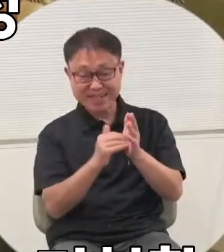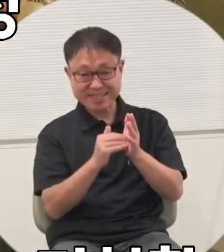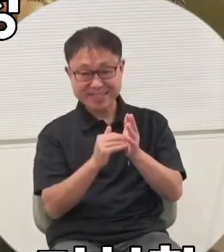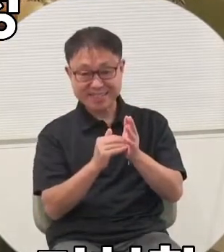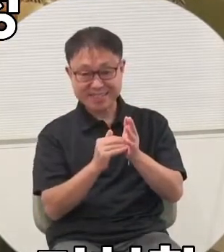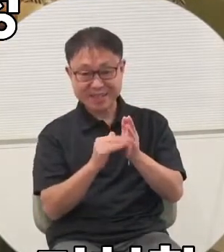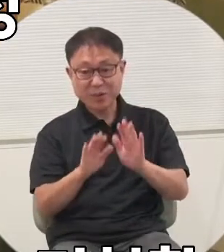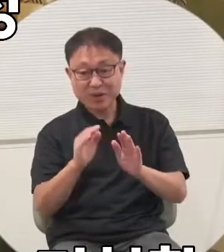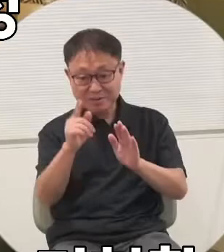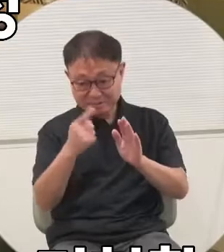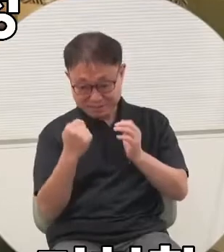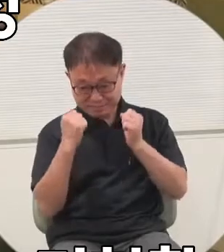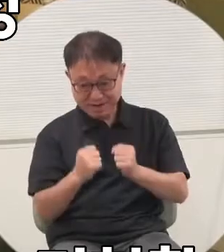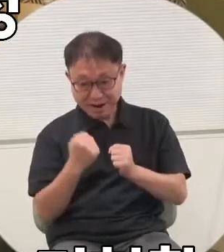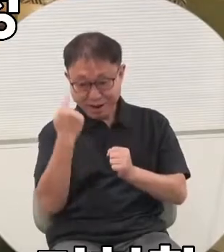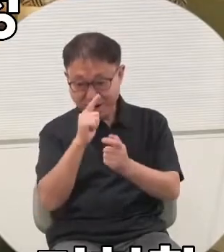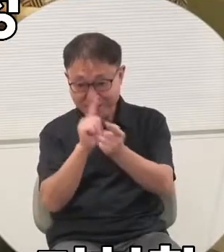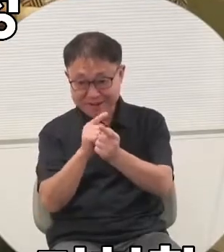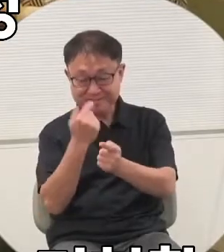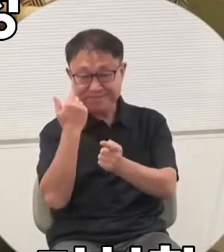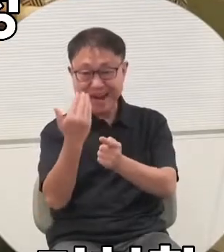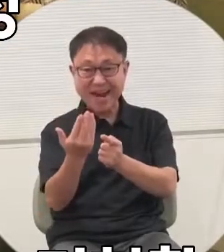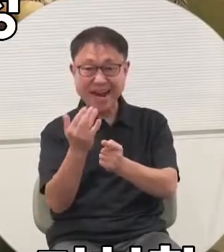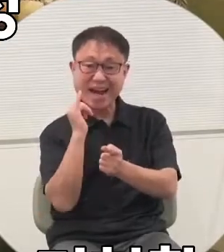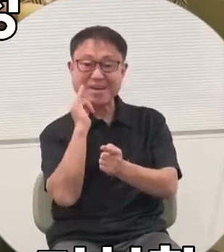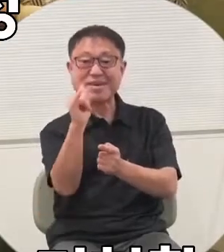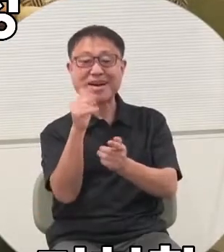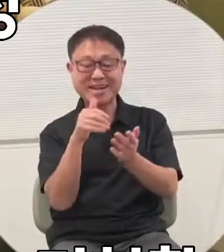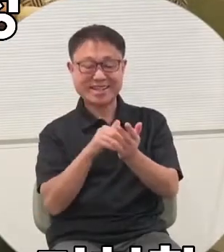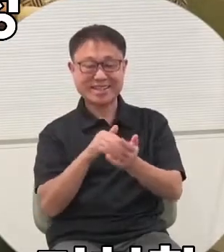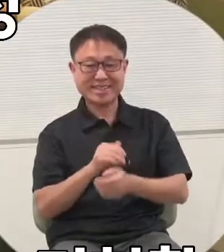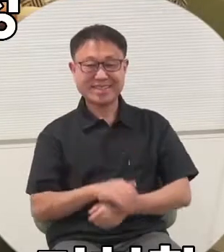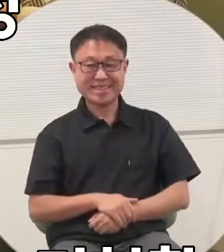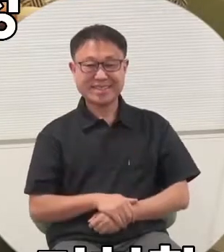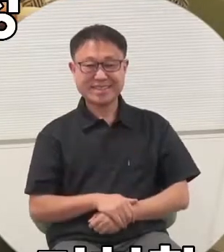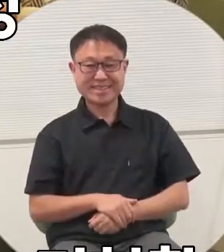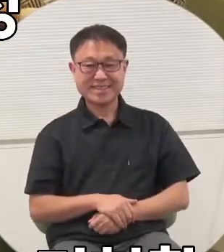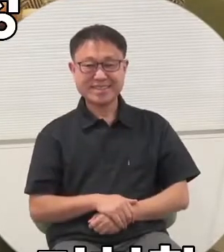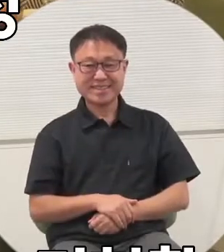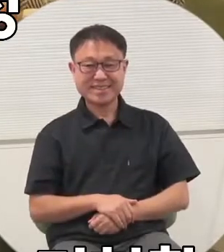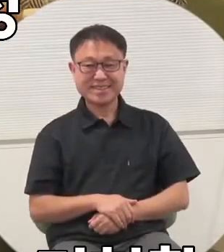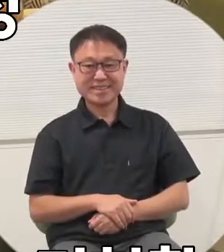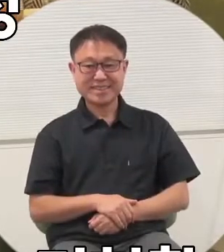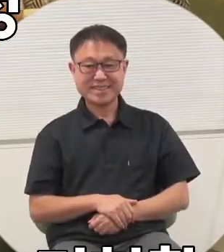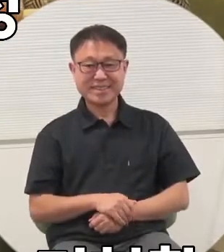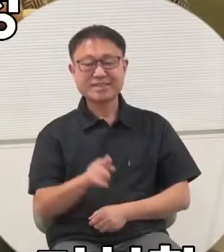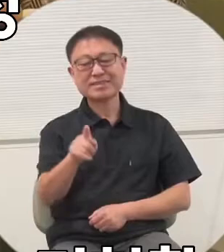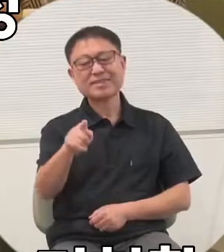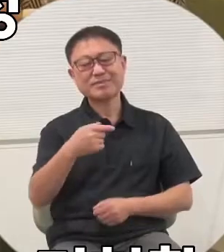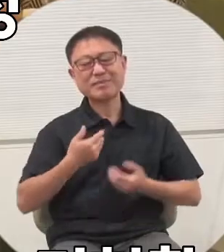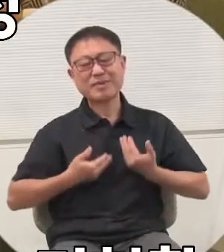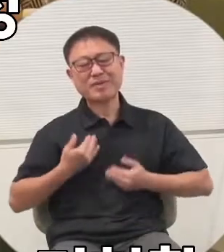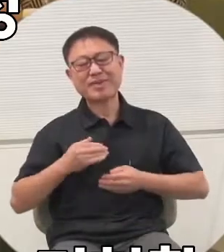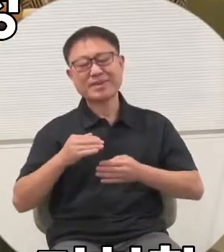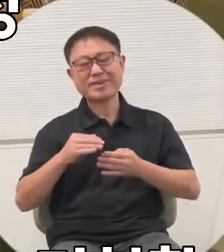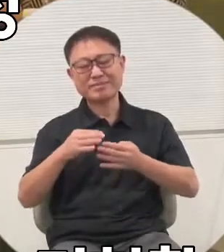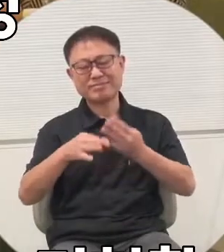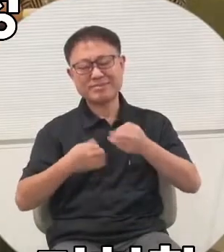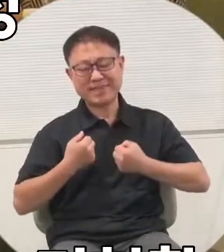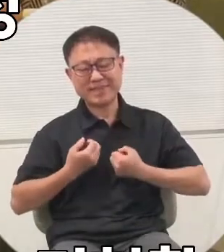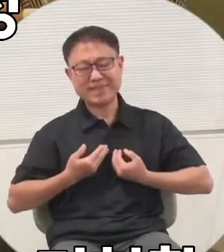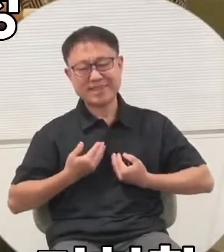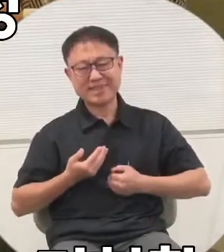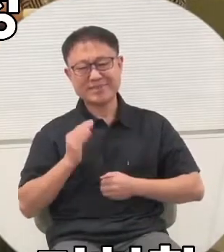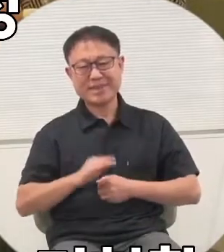여기 왔노라. 얼굴 볼 수 있니? 이제 한잔 하시나요 오늘? 아니죠. 일정이 있죠. 그 아, 친구도. 그렇구나. 근데 어쨌든 그렇구나.